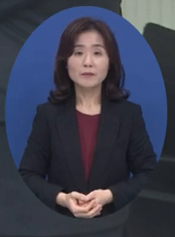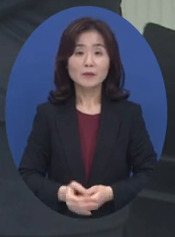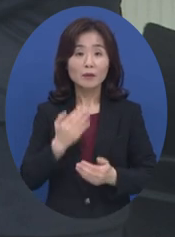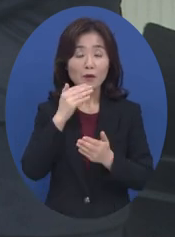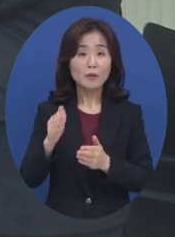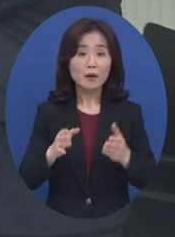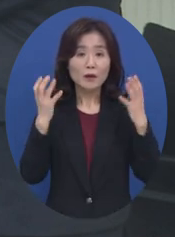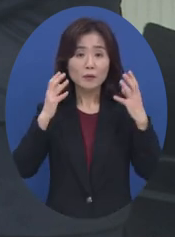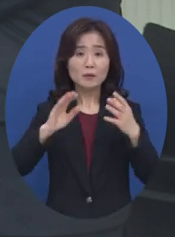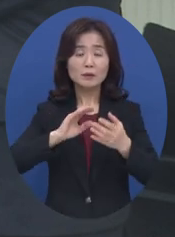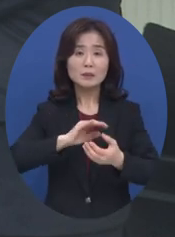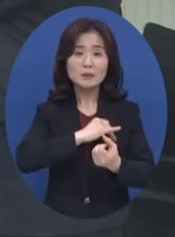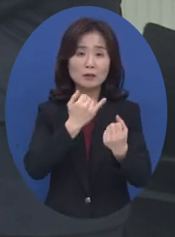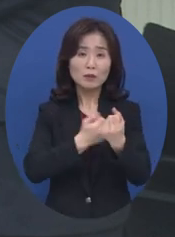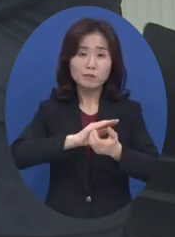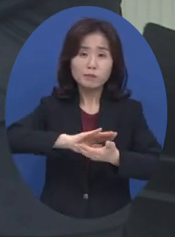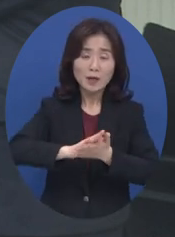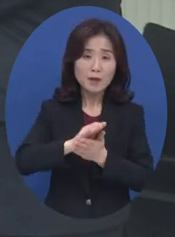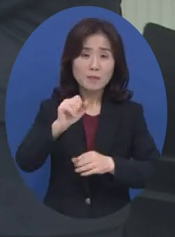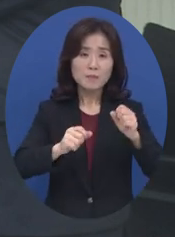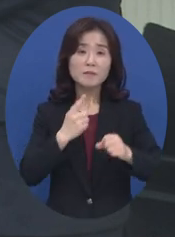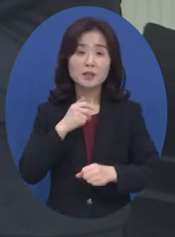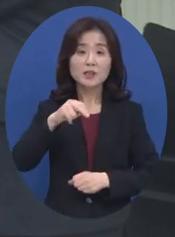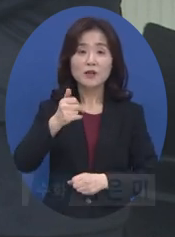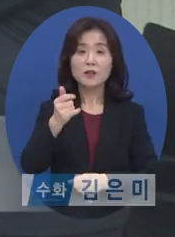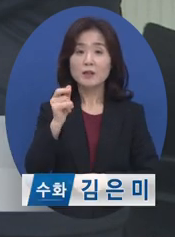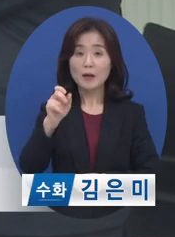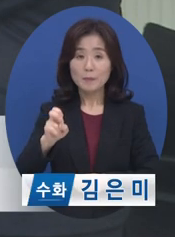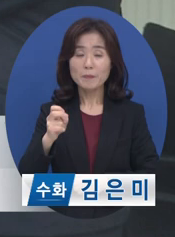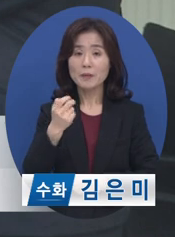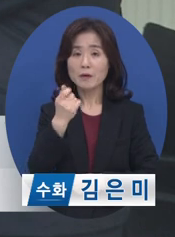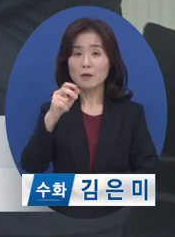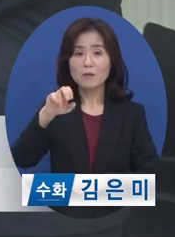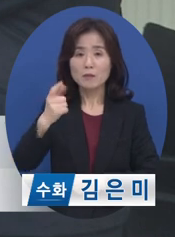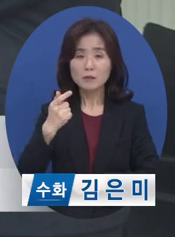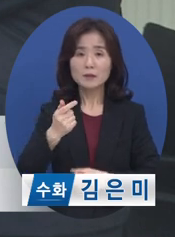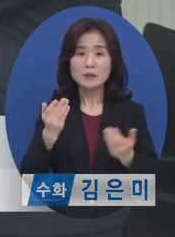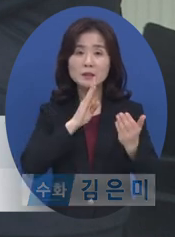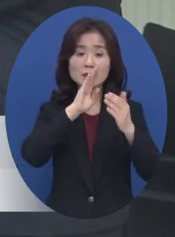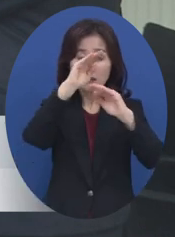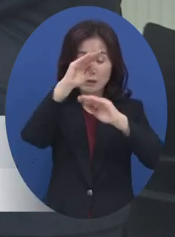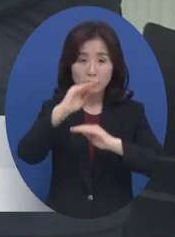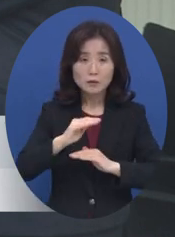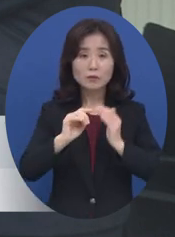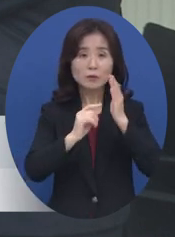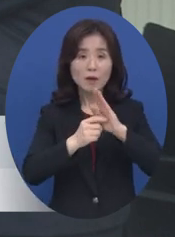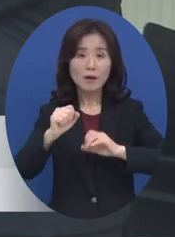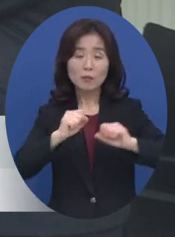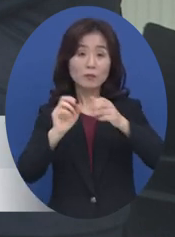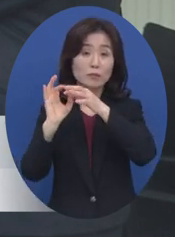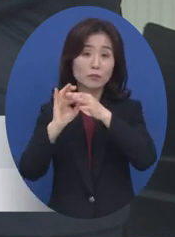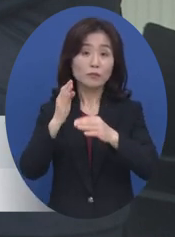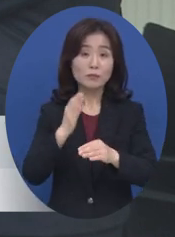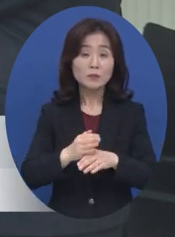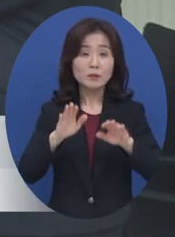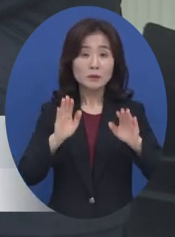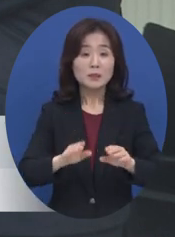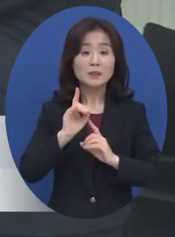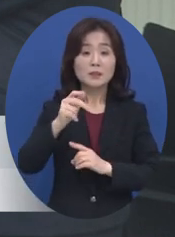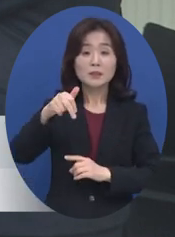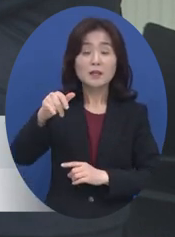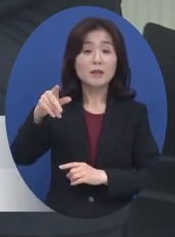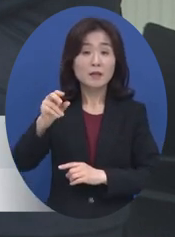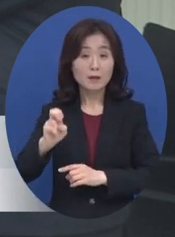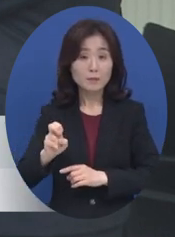경기도가 아동 인권 유린이 자행된 성감 학원 사건 진실 규명을 위한 행보를 연일 이어가고 있습니다 이번엔 이재광